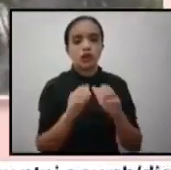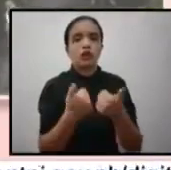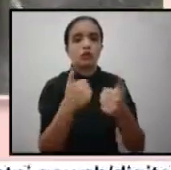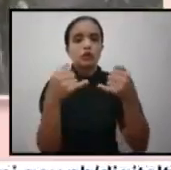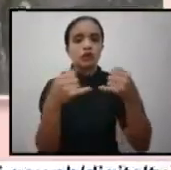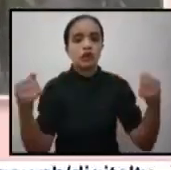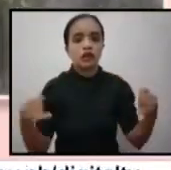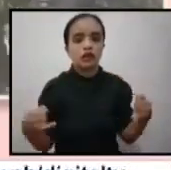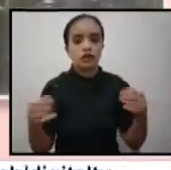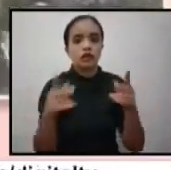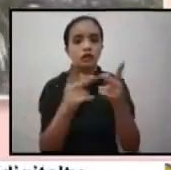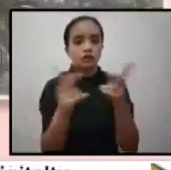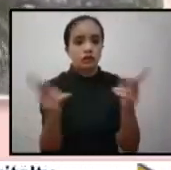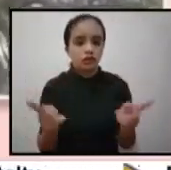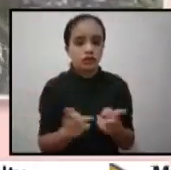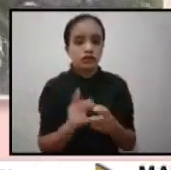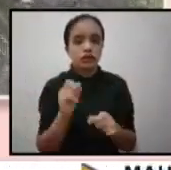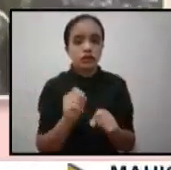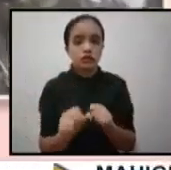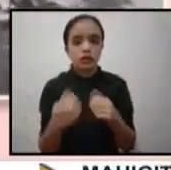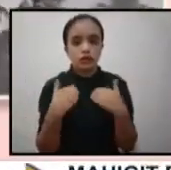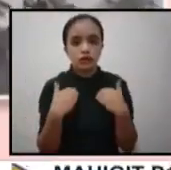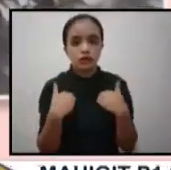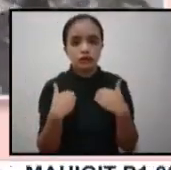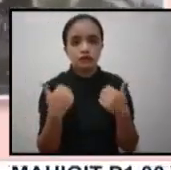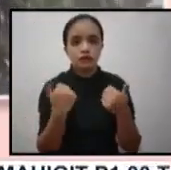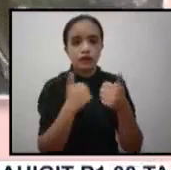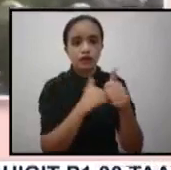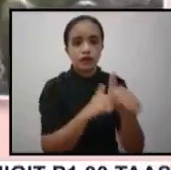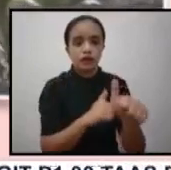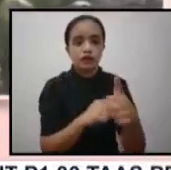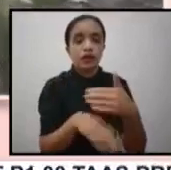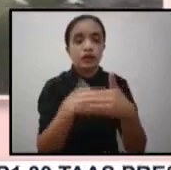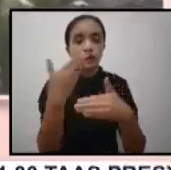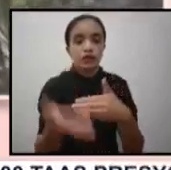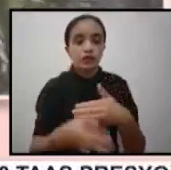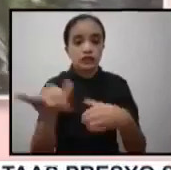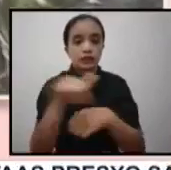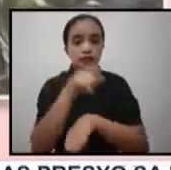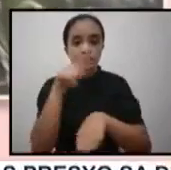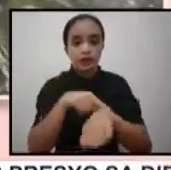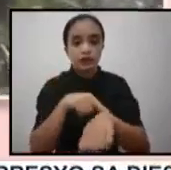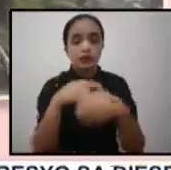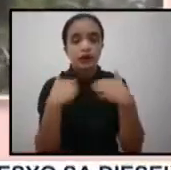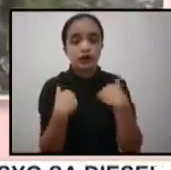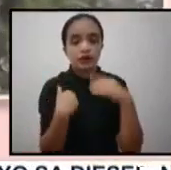and at the same time mag-conduct ng checkpoints and checkpoints